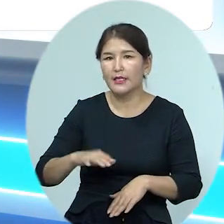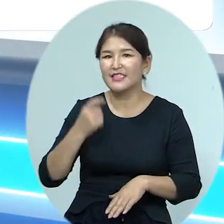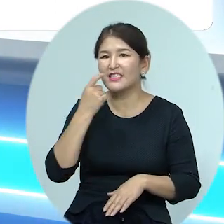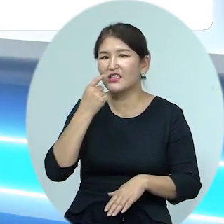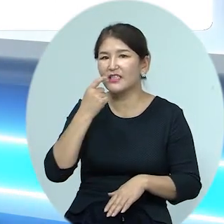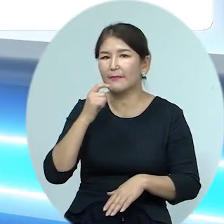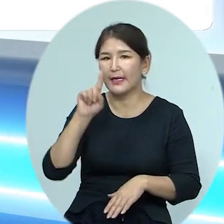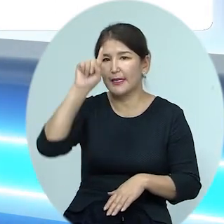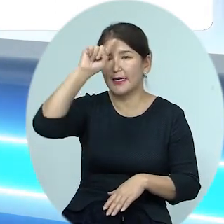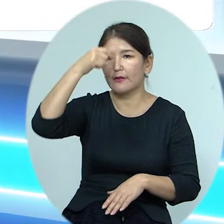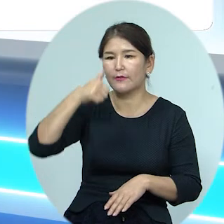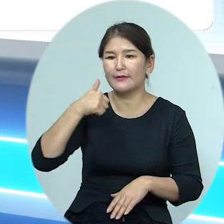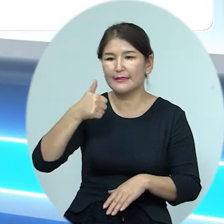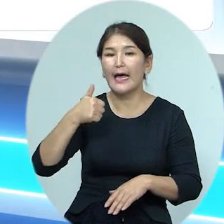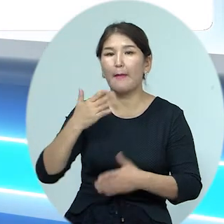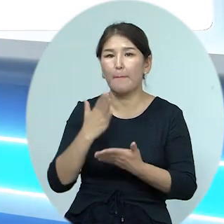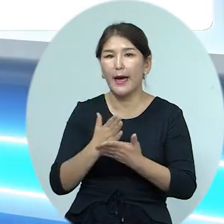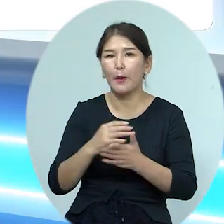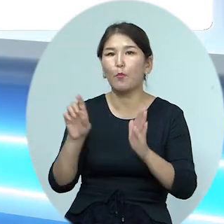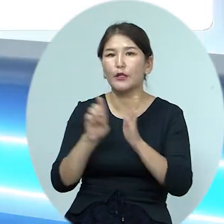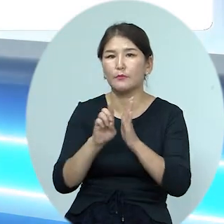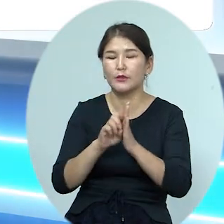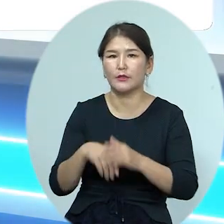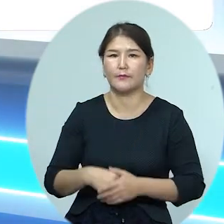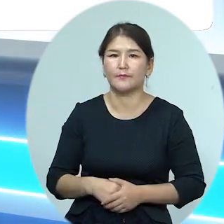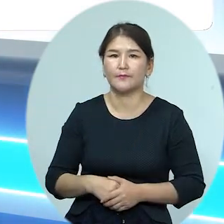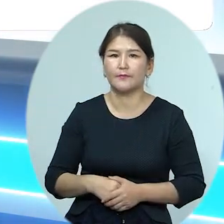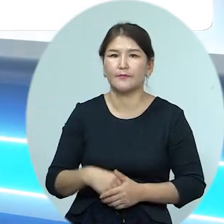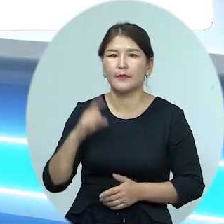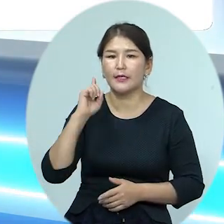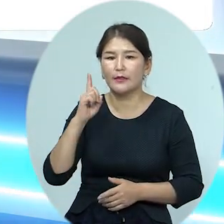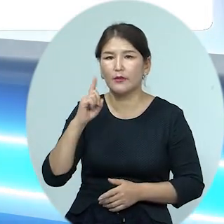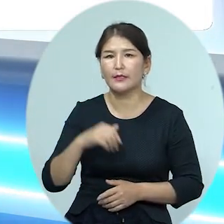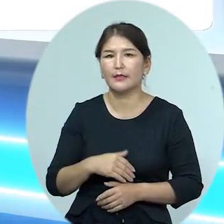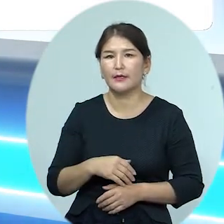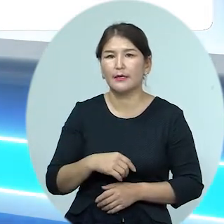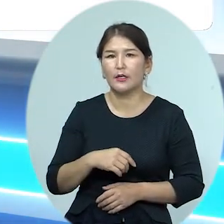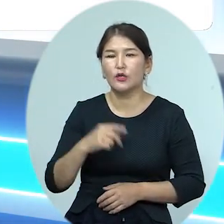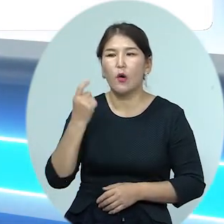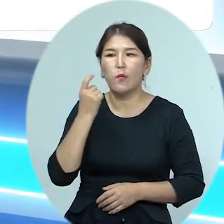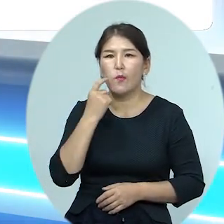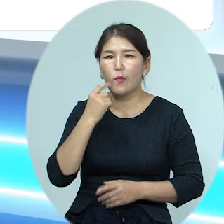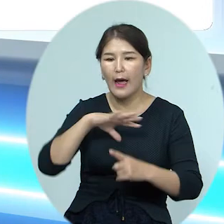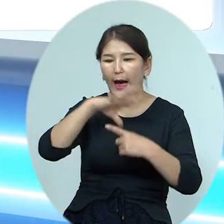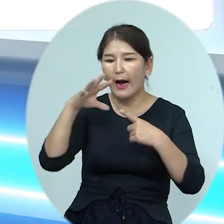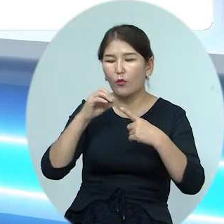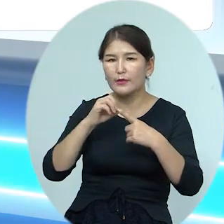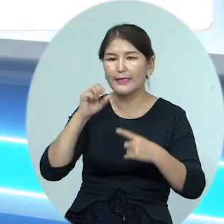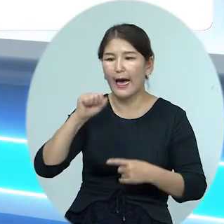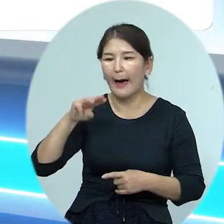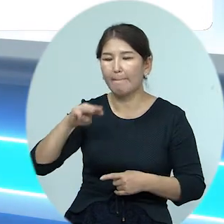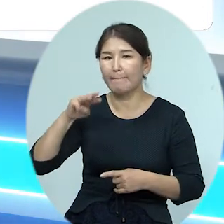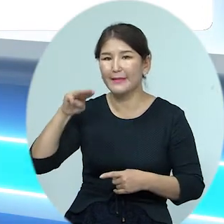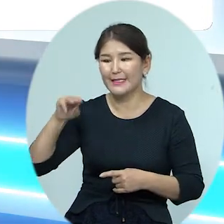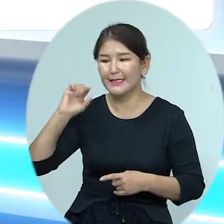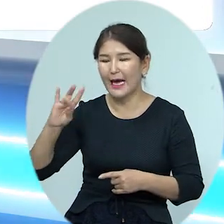шүд эрүүл сайхан байх боломжтой. За, нэгдүгээрт бүгдээрээ сахар агуулсан амттан идэж ууж